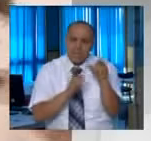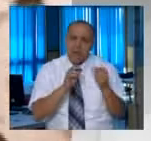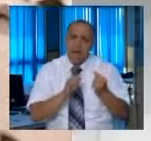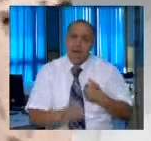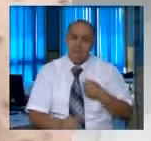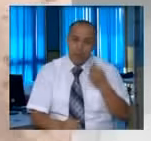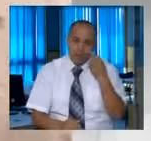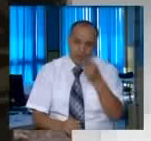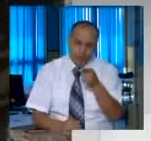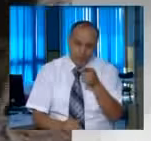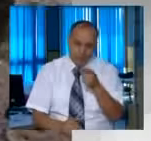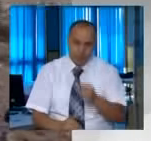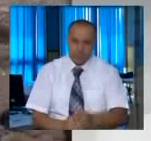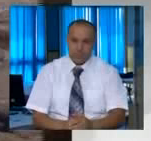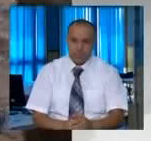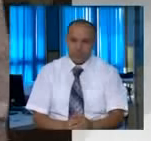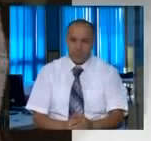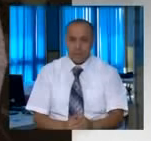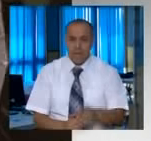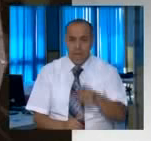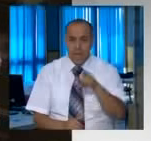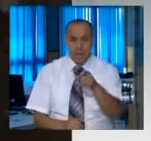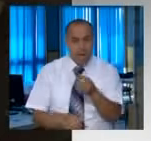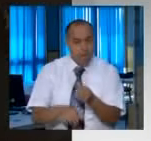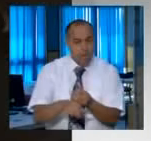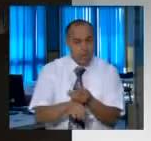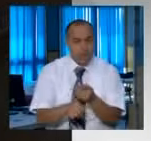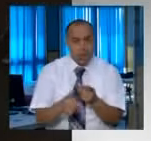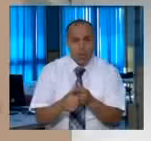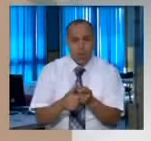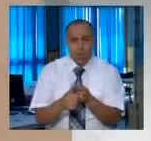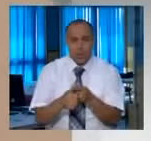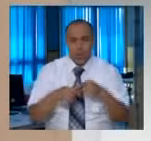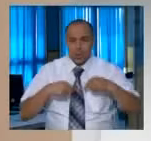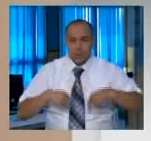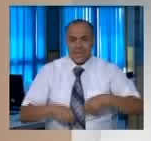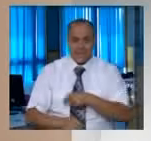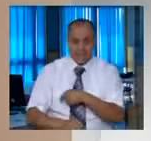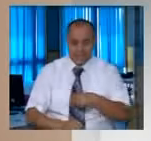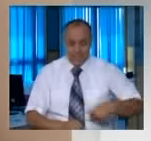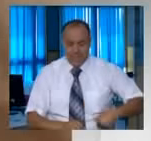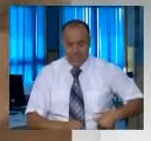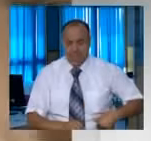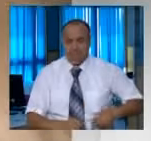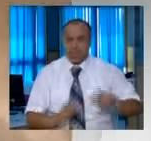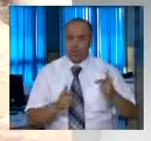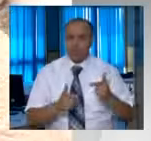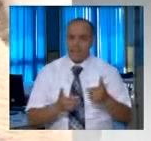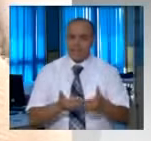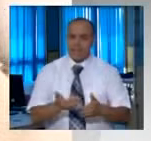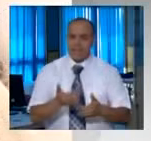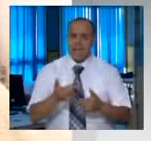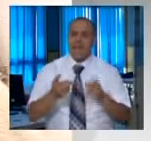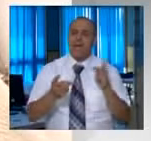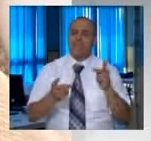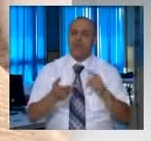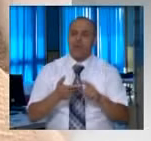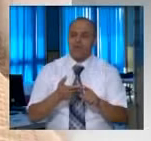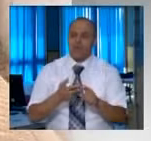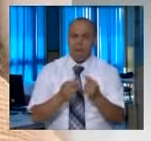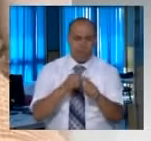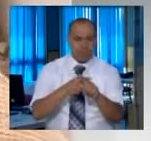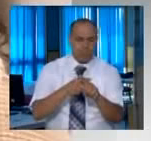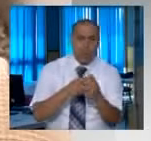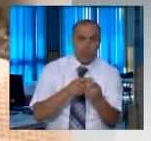الإرهابية. وتشير المعطيات الأولية وفق وزارة الداخلية إلى حجز سلاحي كلاشنيكوف وكمية من